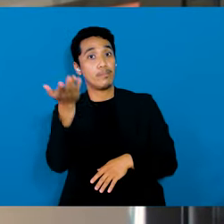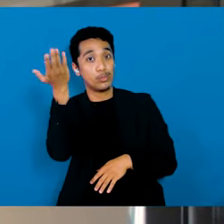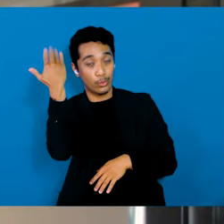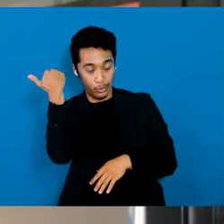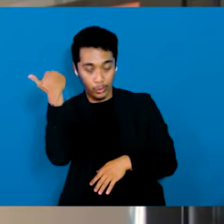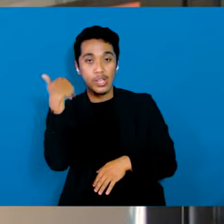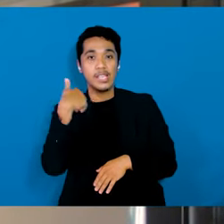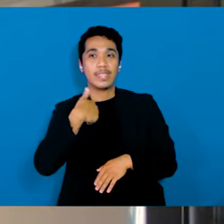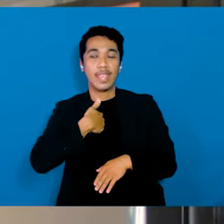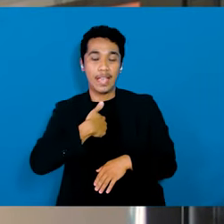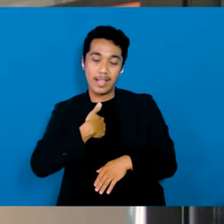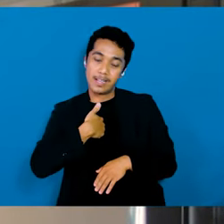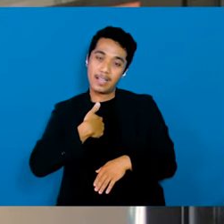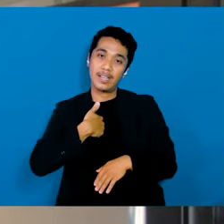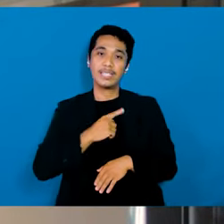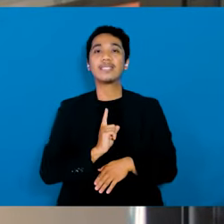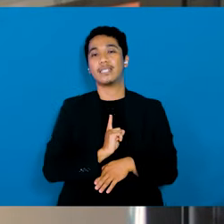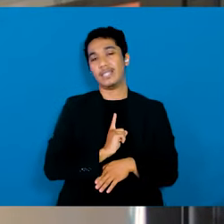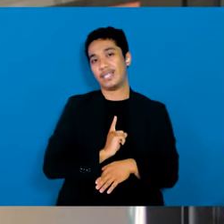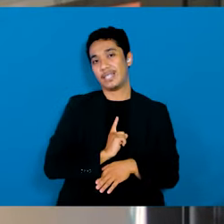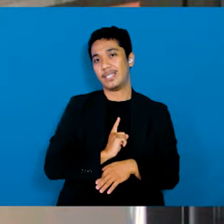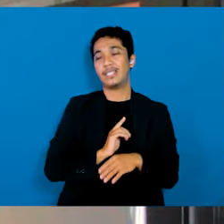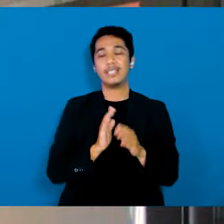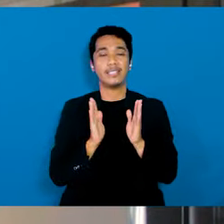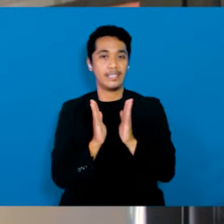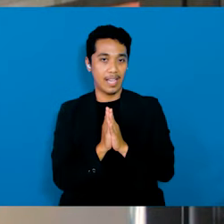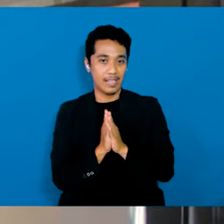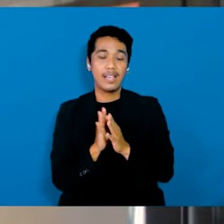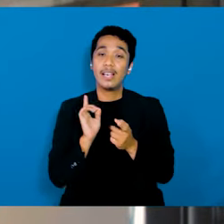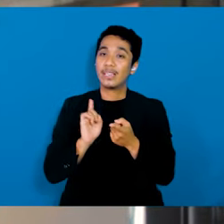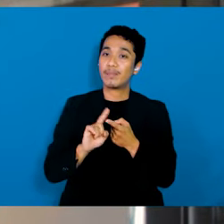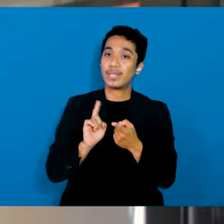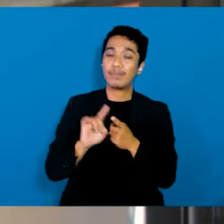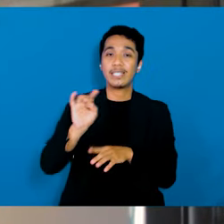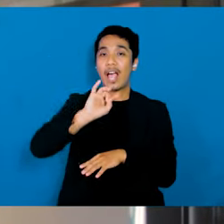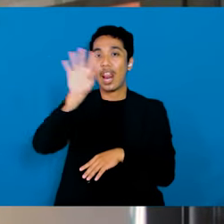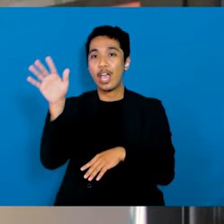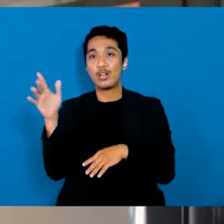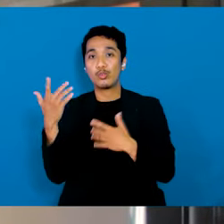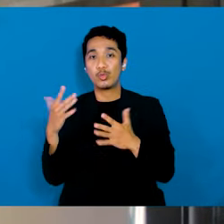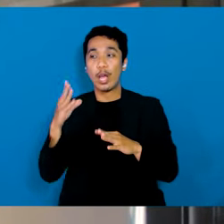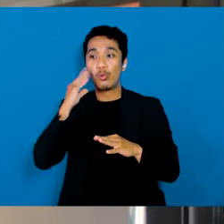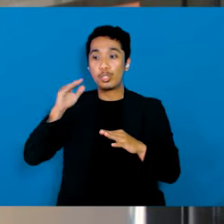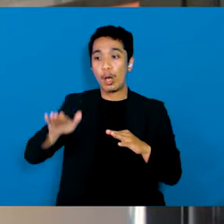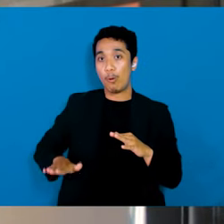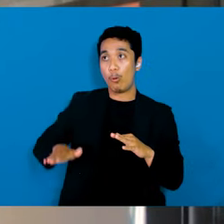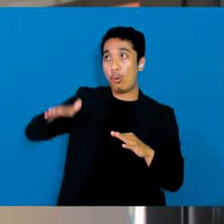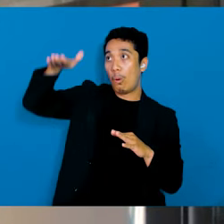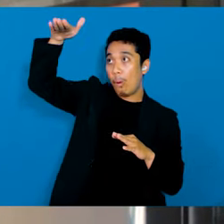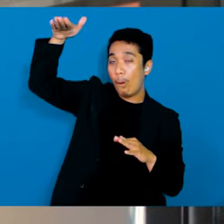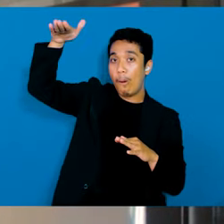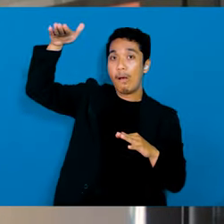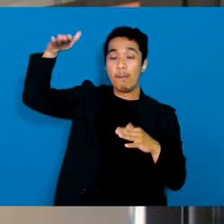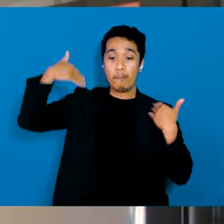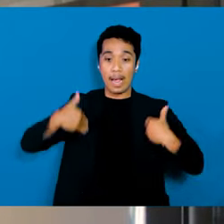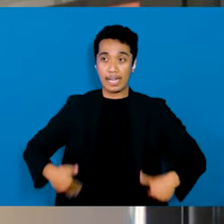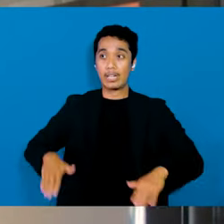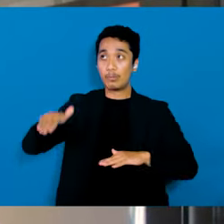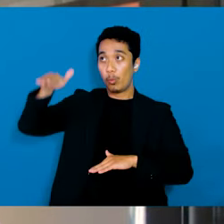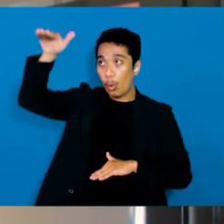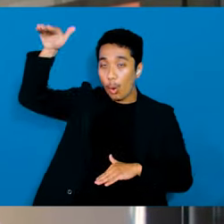memang saya sendiri, kemudian teman-teman yang lain itu besar-besar semua, saya kecil sendiri waktu itu,